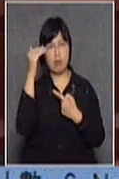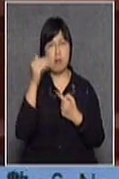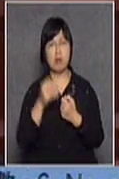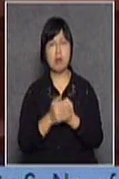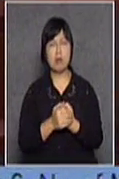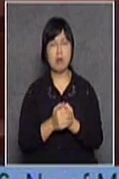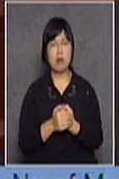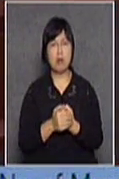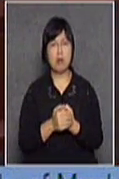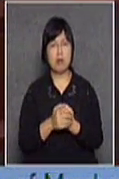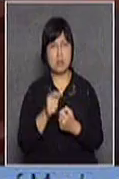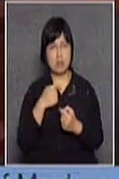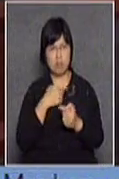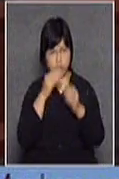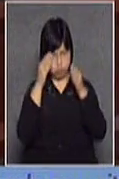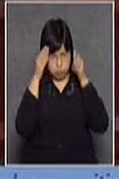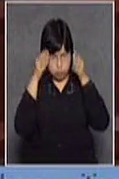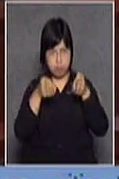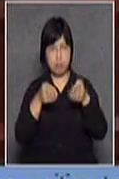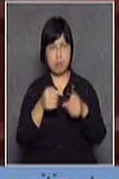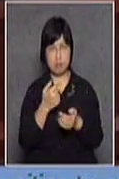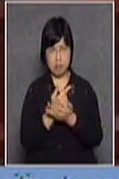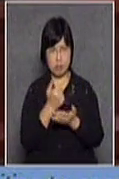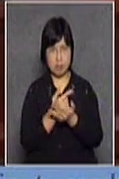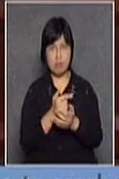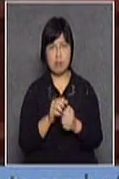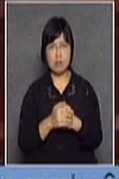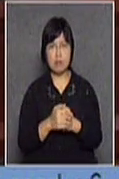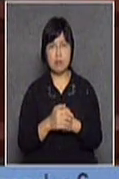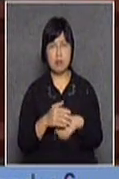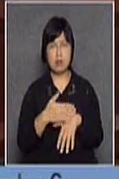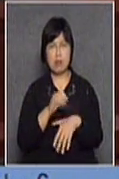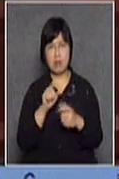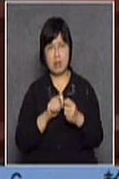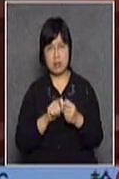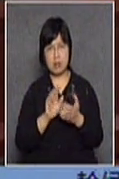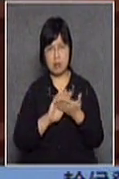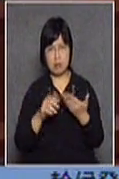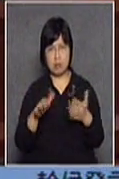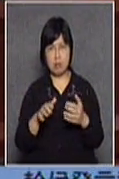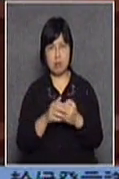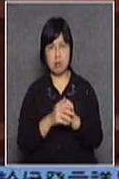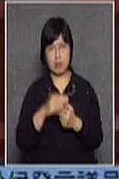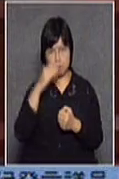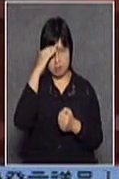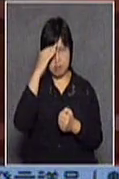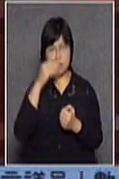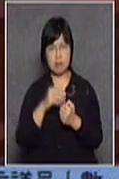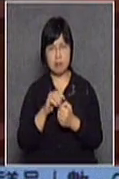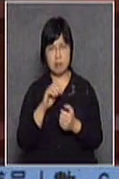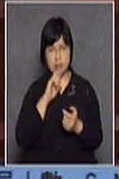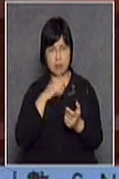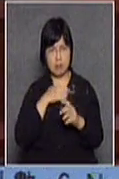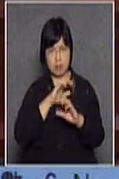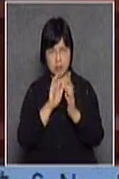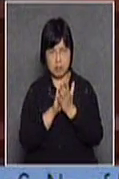我們要極度關注的情況。剛才我都已經解釋過，警方是會掌握整個